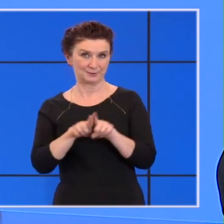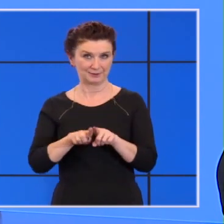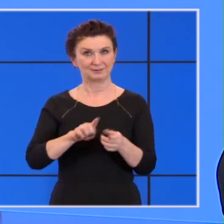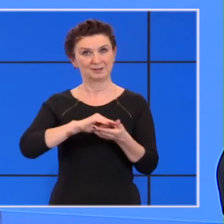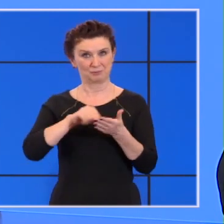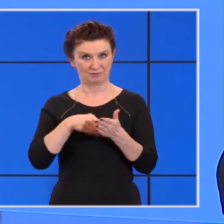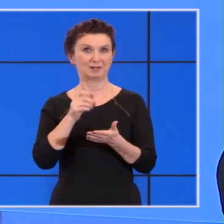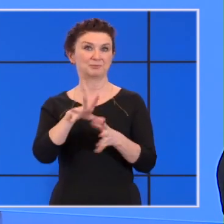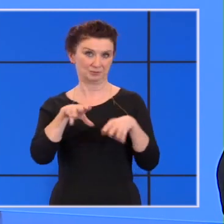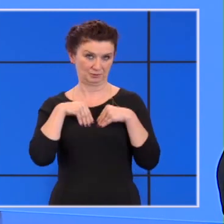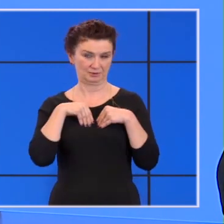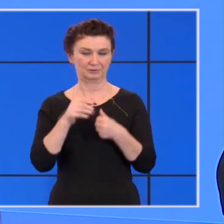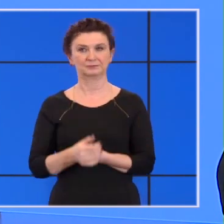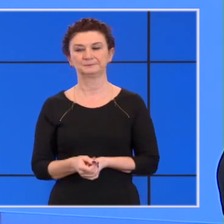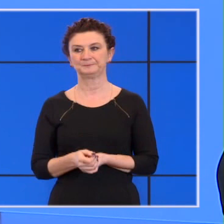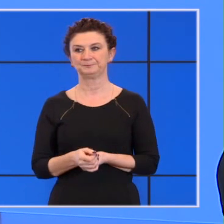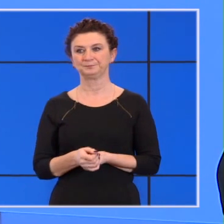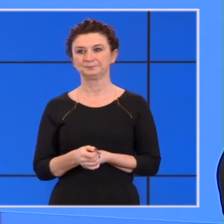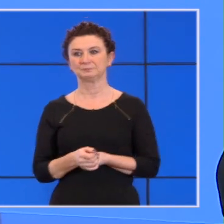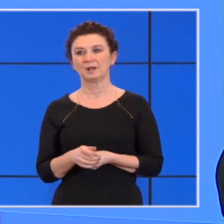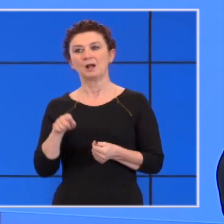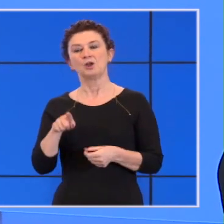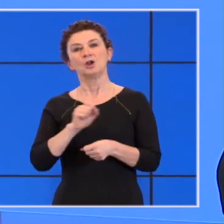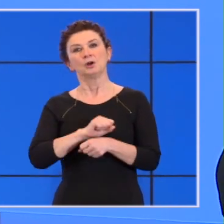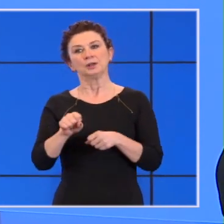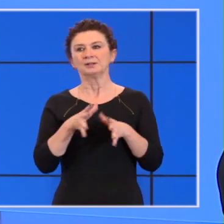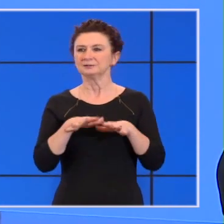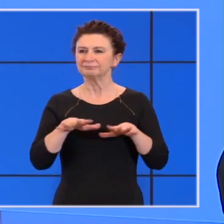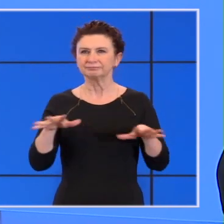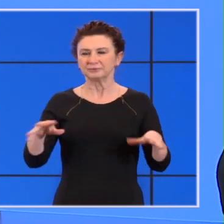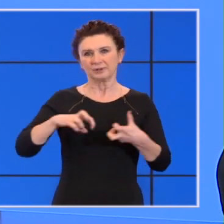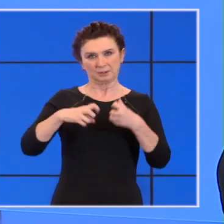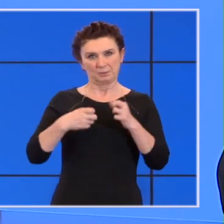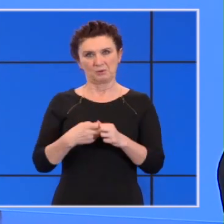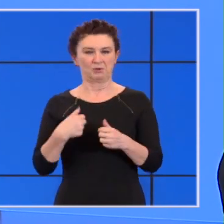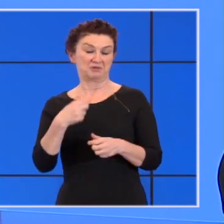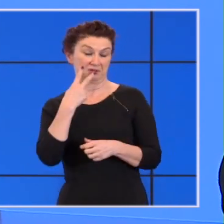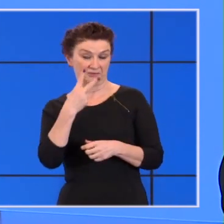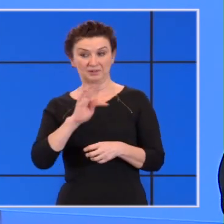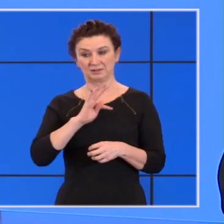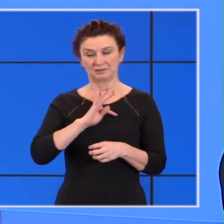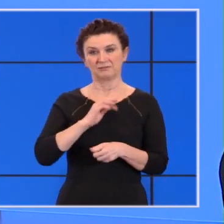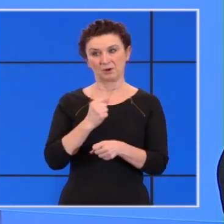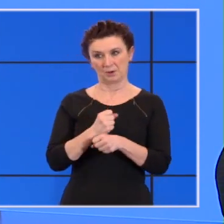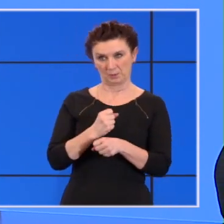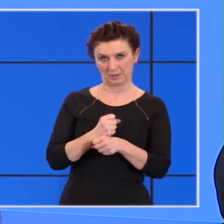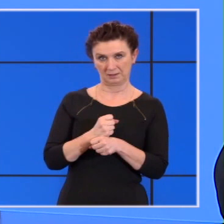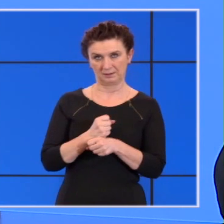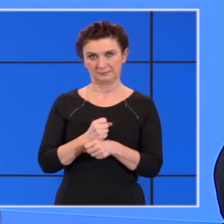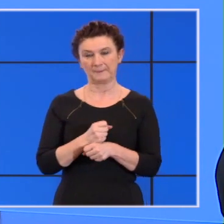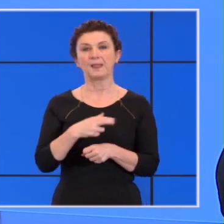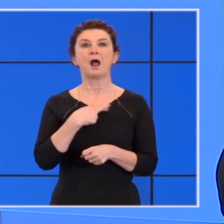jest olbrzymi problem i tak postrzegam swoją pracę. Premier polskiego rządu, niezależnie kto nim jest,